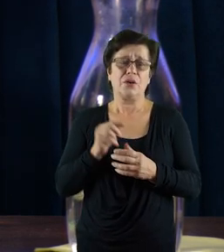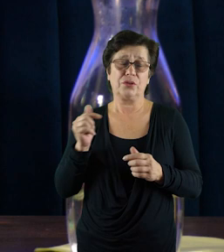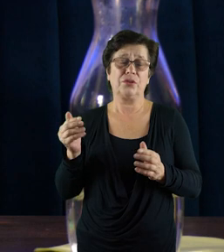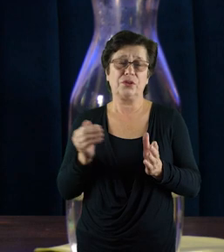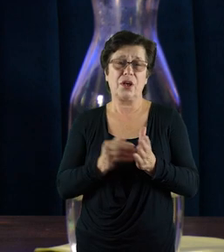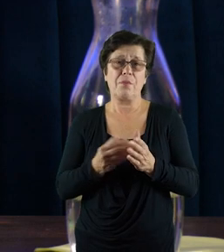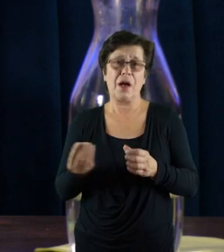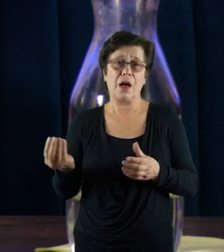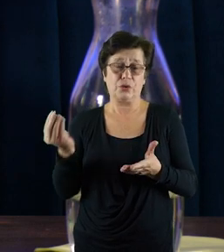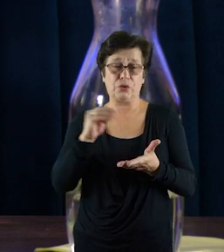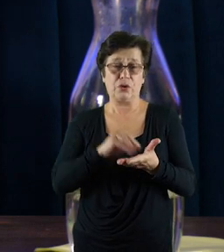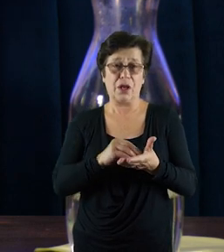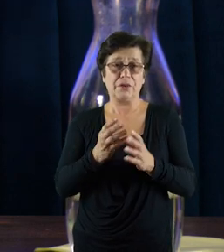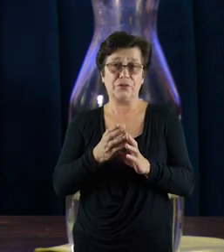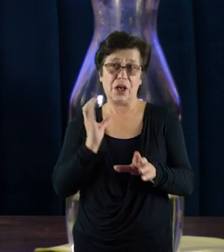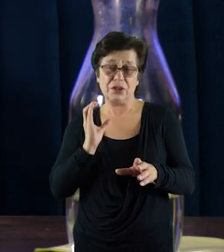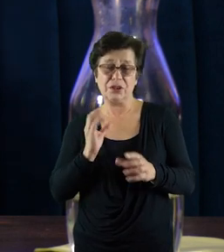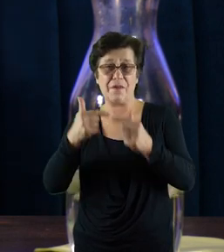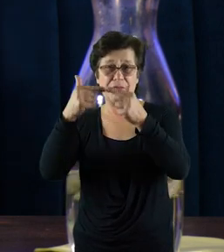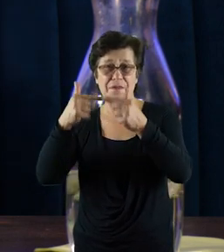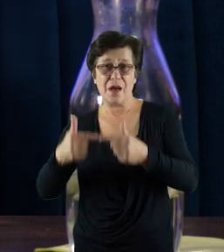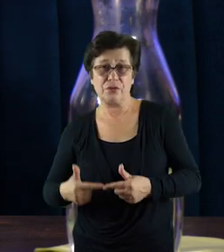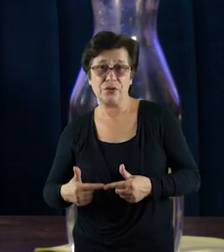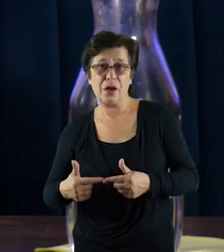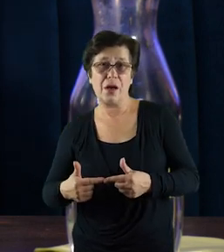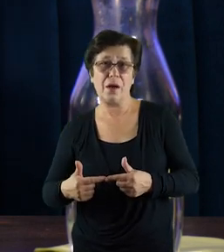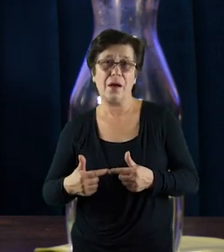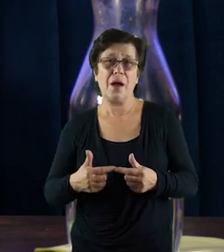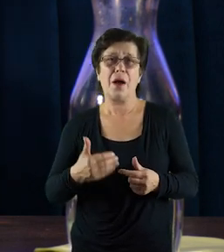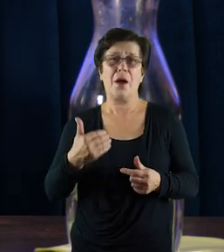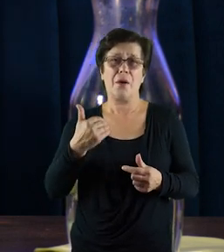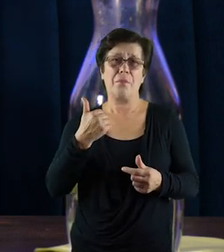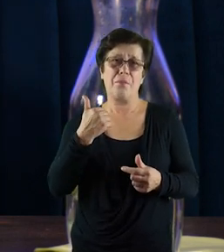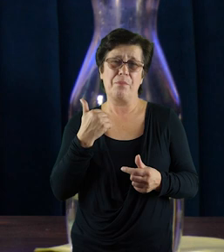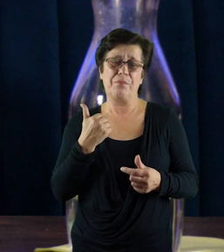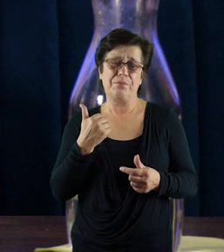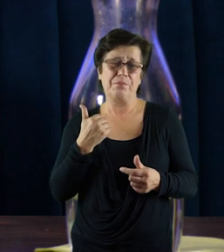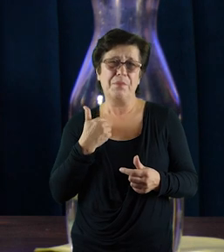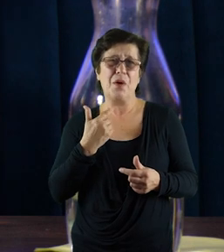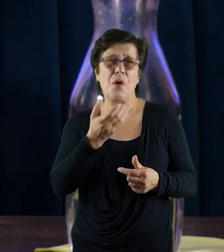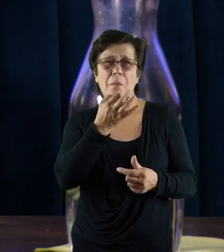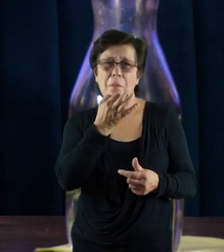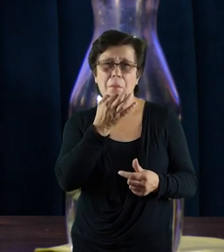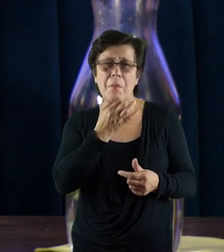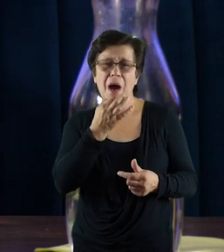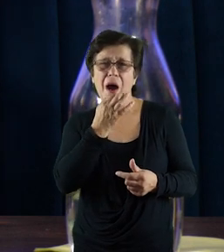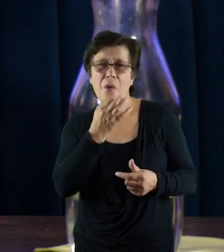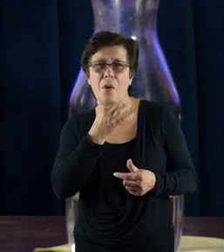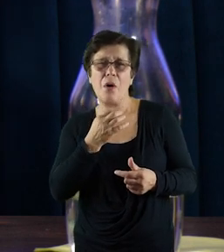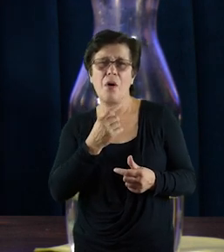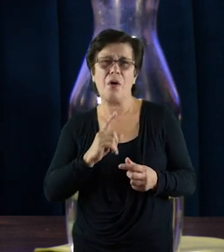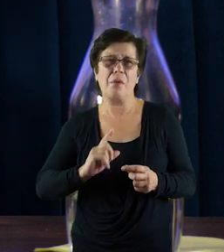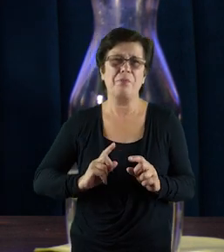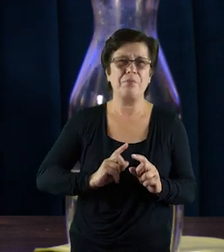te wczesne wiersze Przybosia i późniejsze trochę też, one są rzeczywiście pozbawione wrażliwości. One nie są, to nie są wiersze